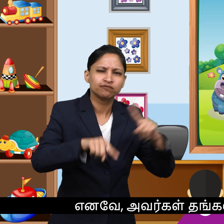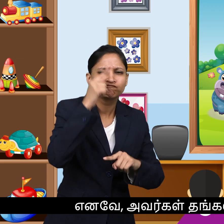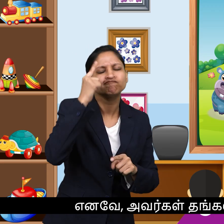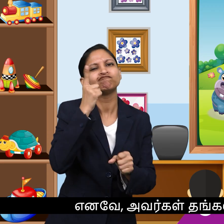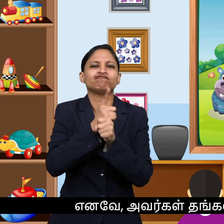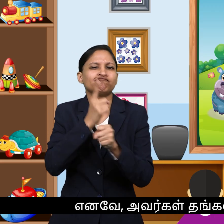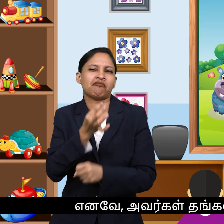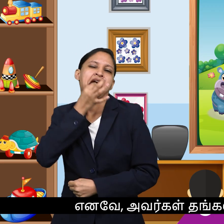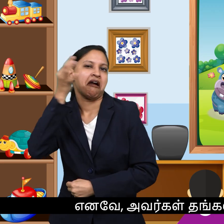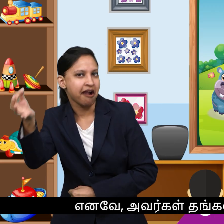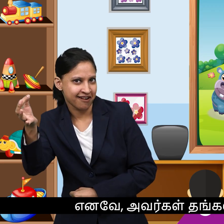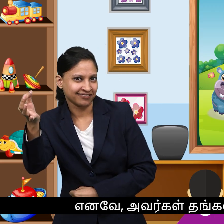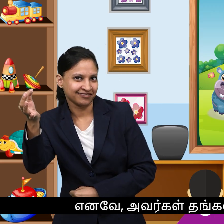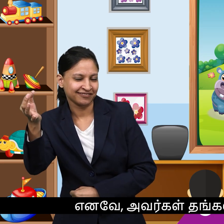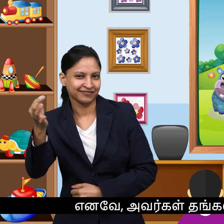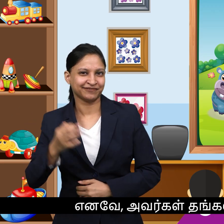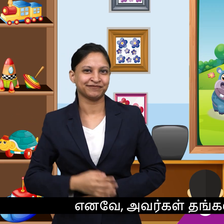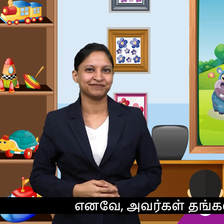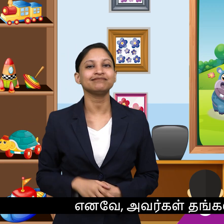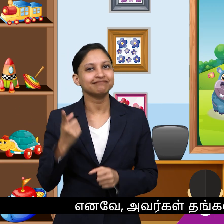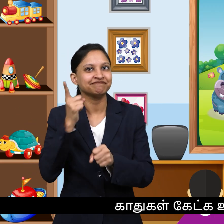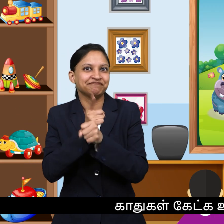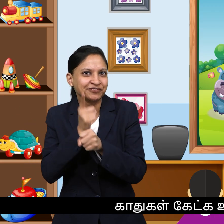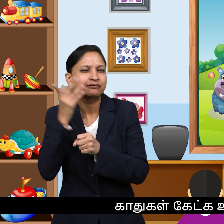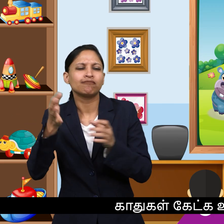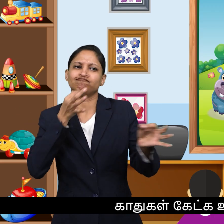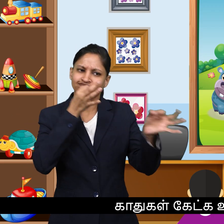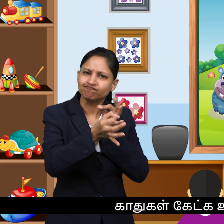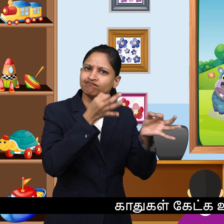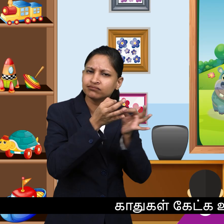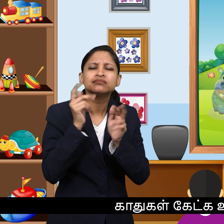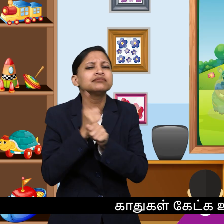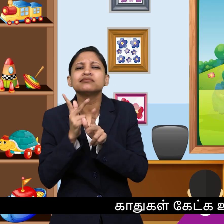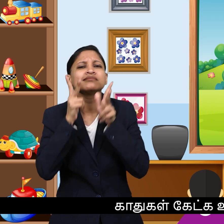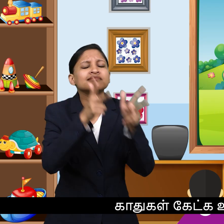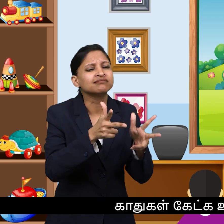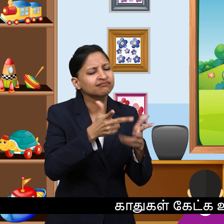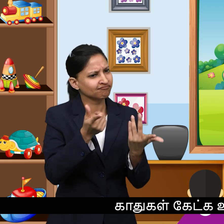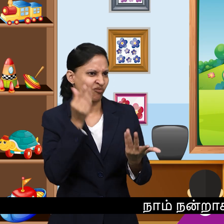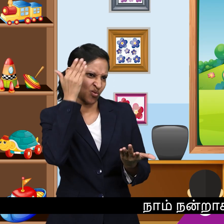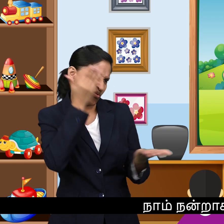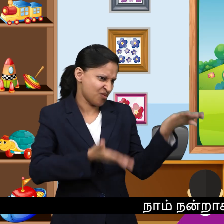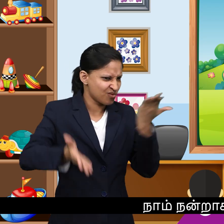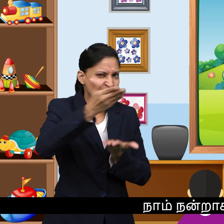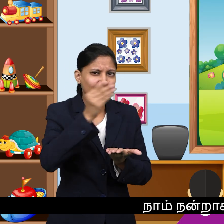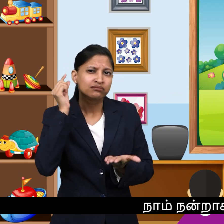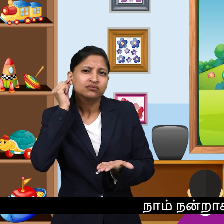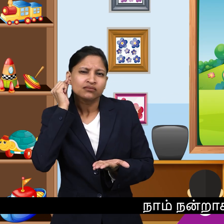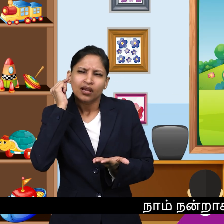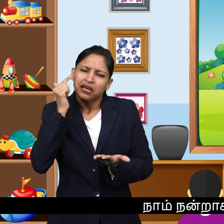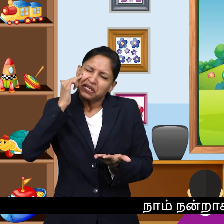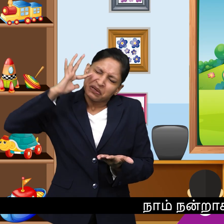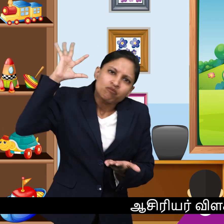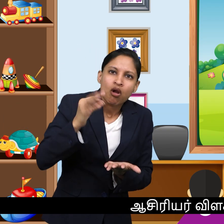எனவே அவர்கள் தங்கள் ஆசிரியரிடம் கேட்டார்கள். காதுகள் கேட்க உதவுகின்றன என்பதை நாம் நன்றாக